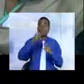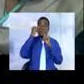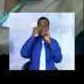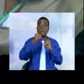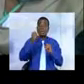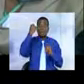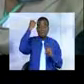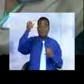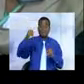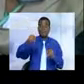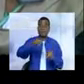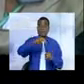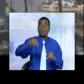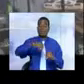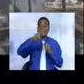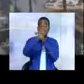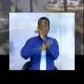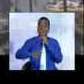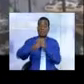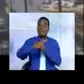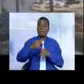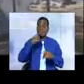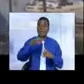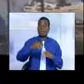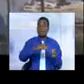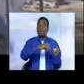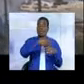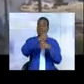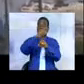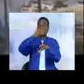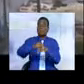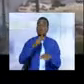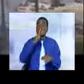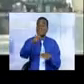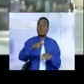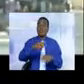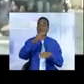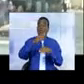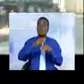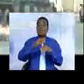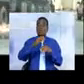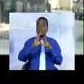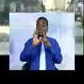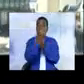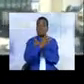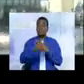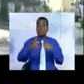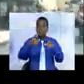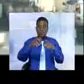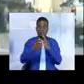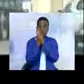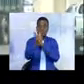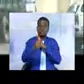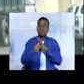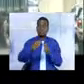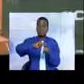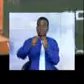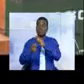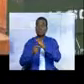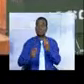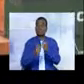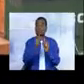au niveau régional et local sont notamment la mise en place d'une véritable culture de la qualité, l'harmonisation d'un plus grand nombre